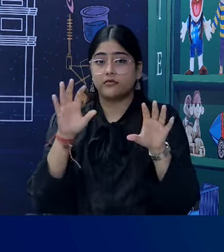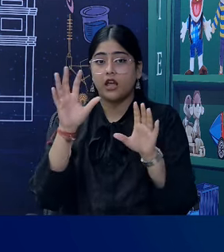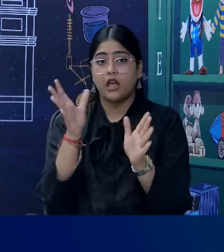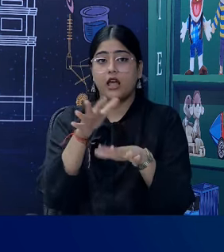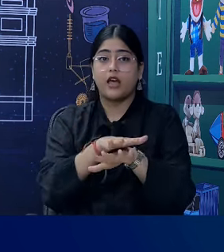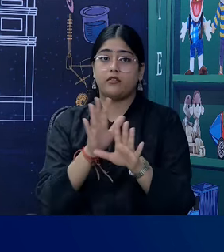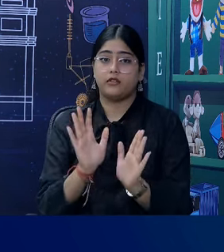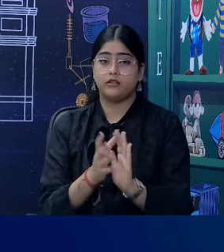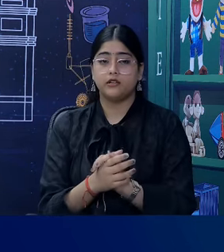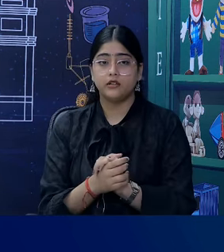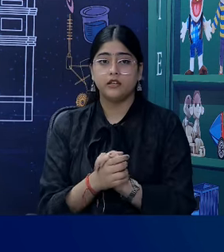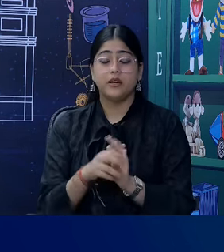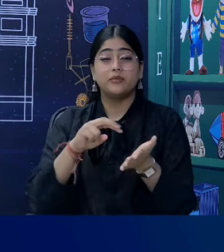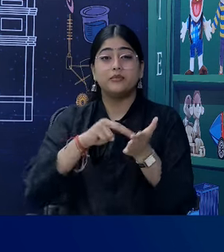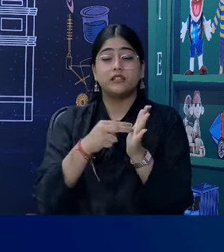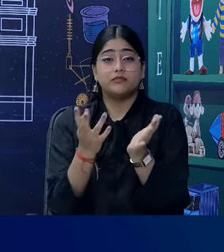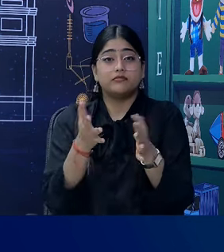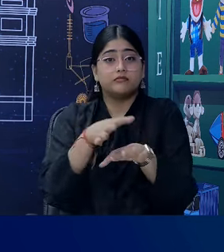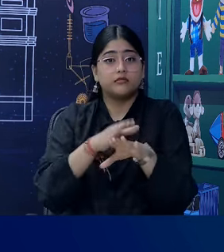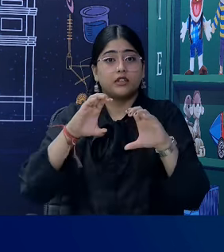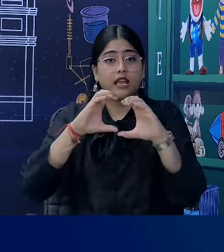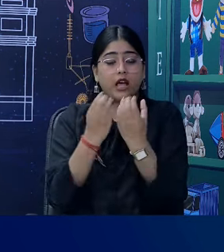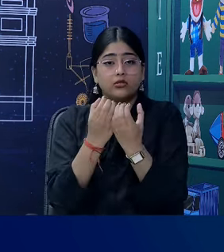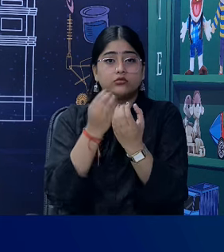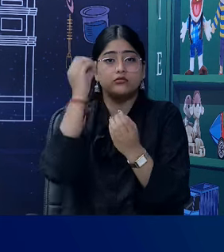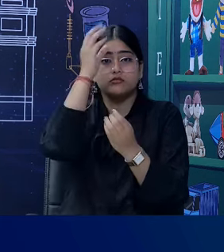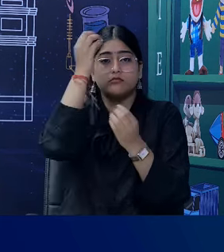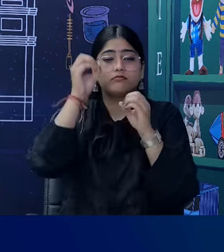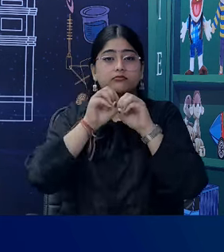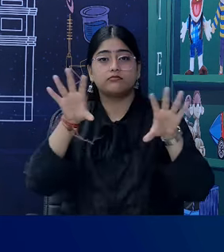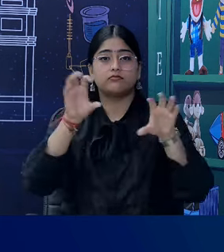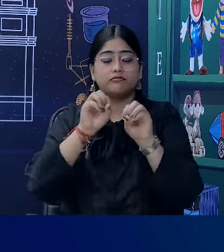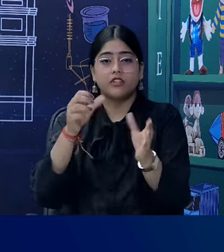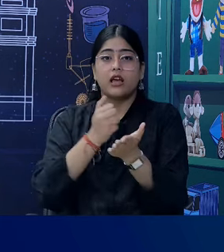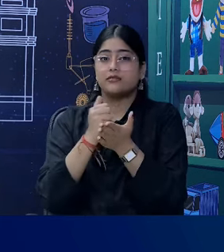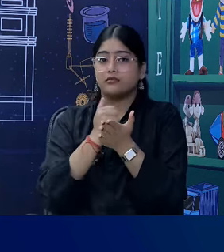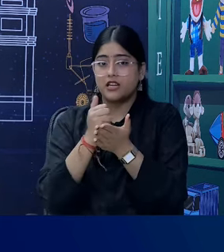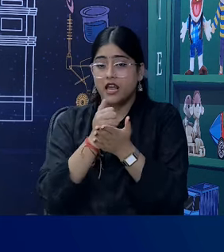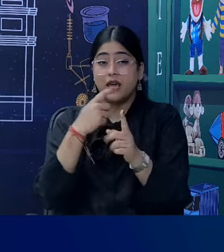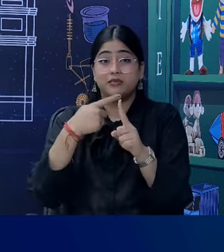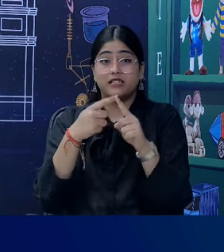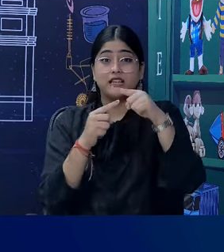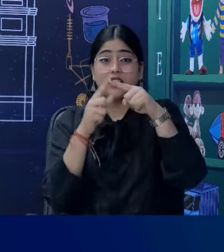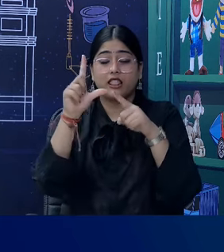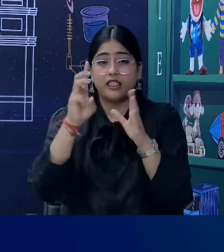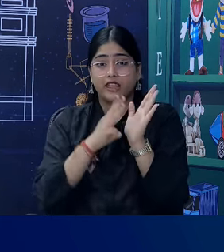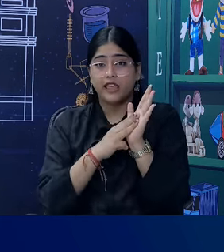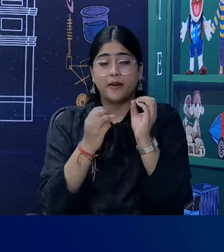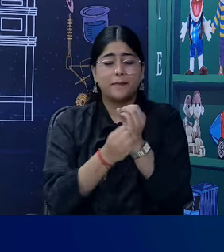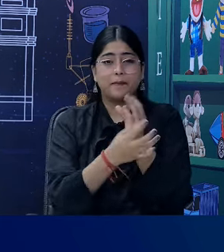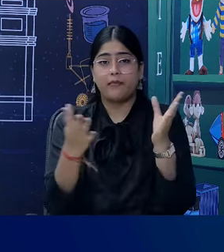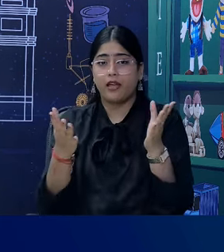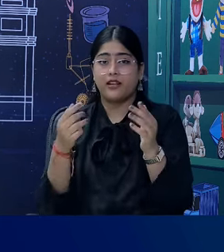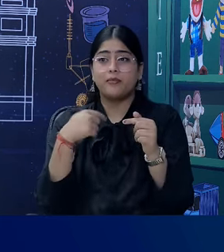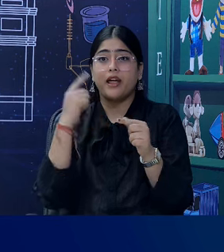यानी समावेशी कक्षा के प्रति जागरूकता बढ़ाने की कोशिश करते हैं बहुत से टीचिंग लर्निंग मैटेरियल्स हमारे एक्सपर्ट्स आपके लिए